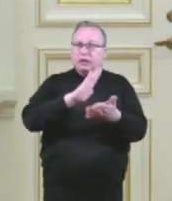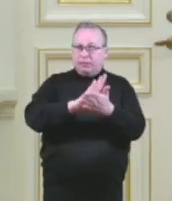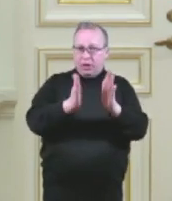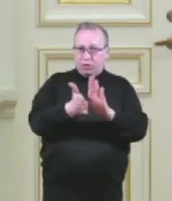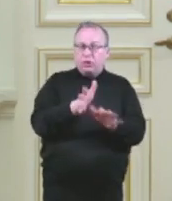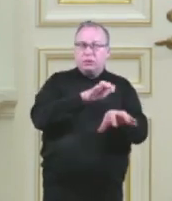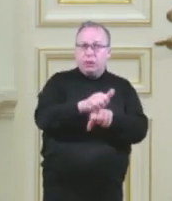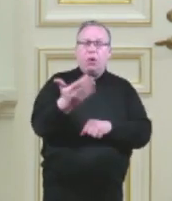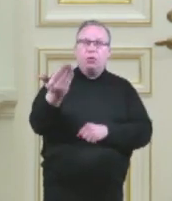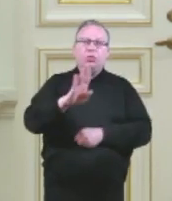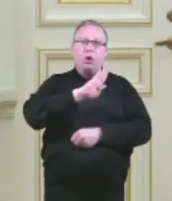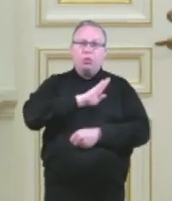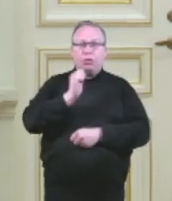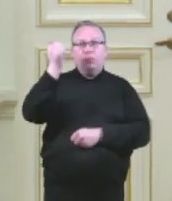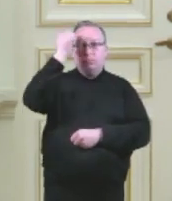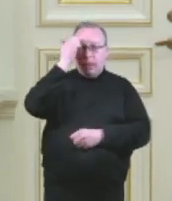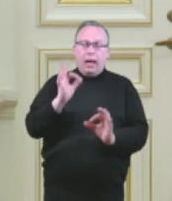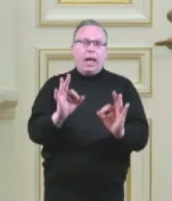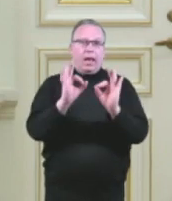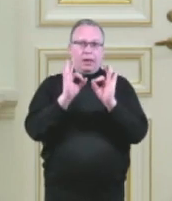jų aukų atminimas deramai